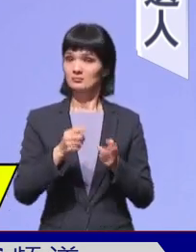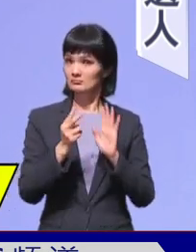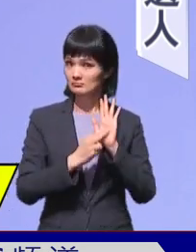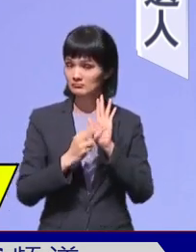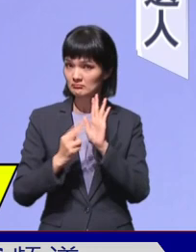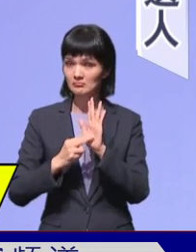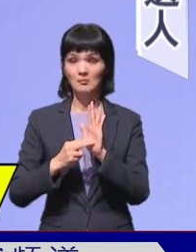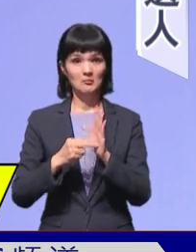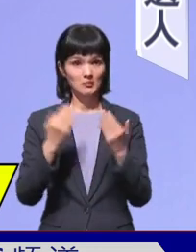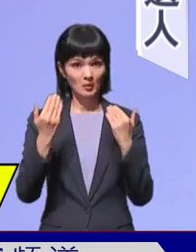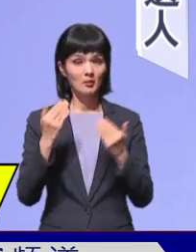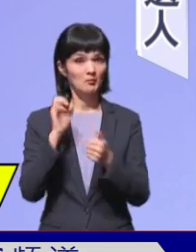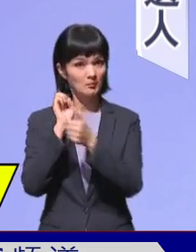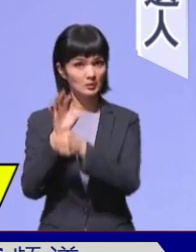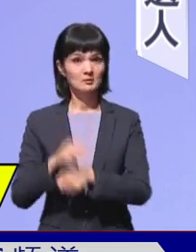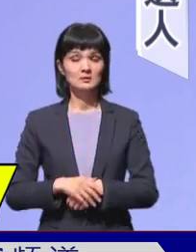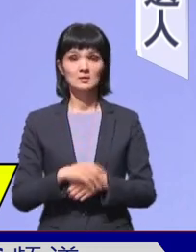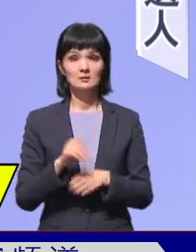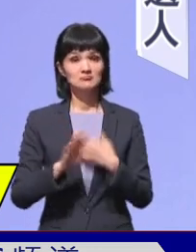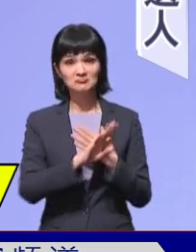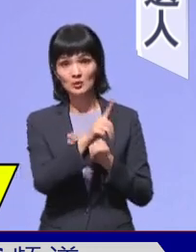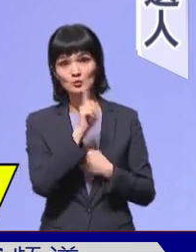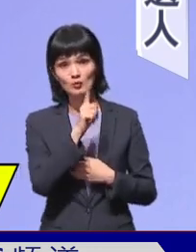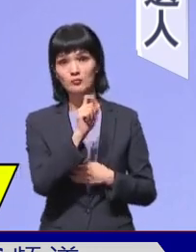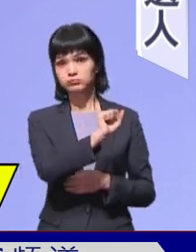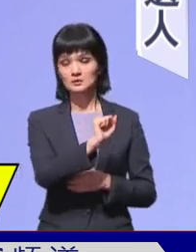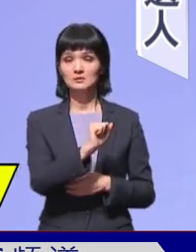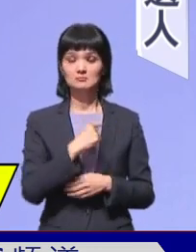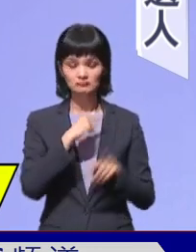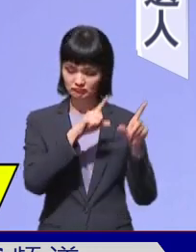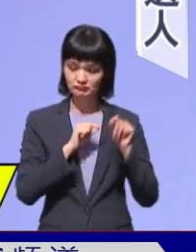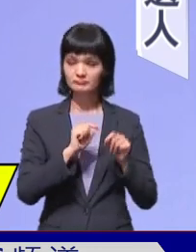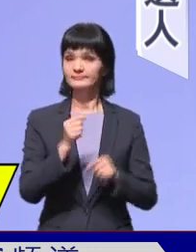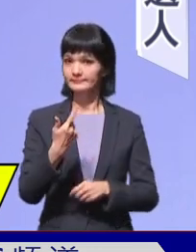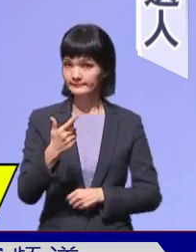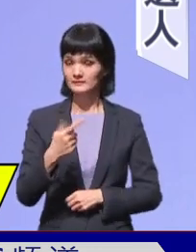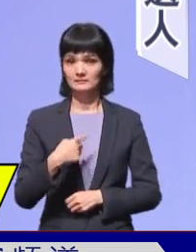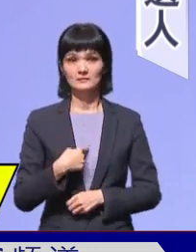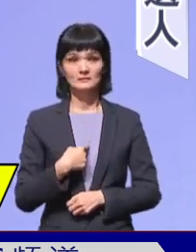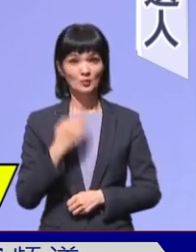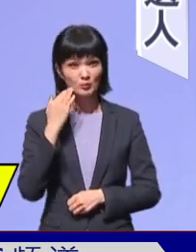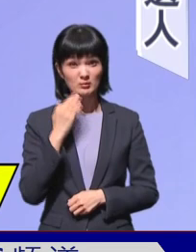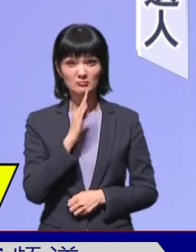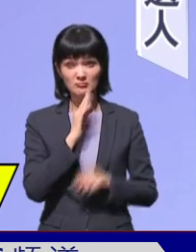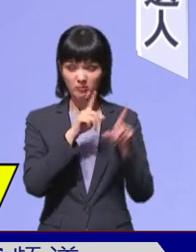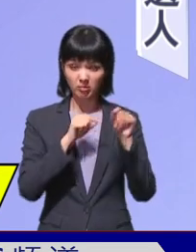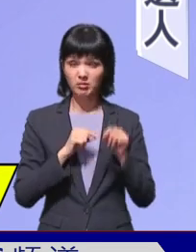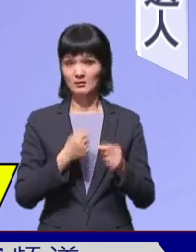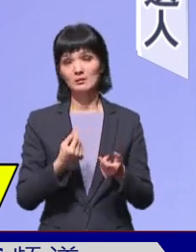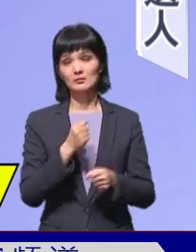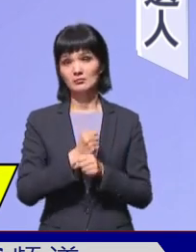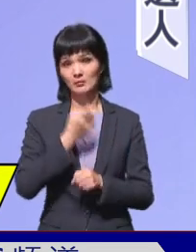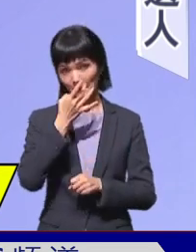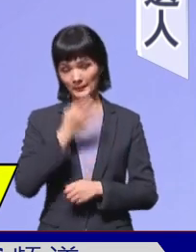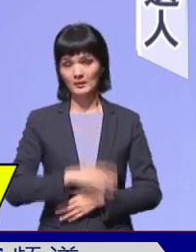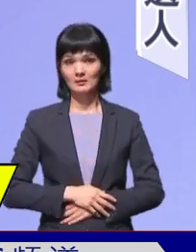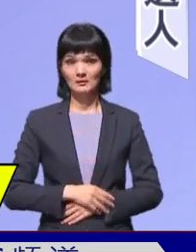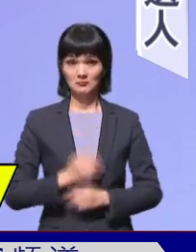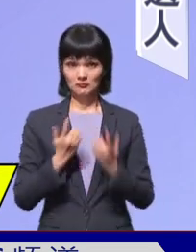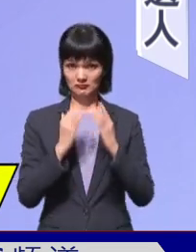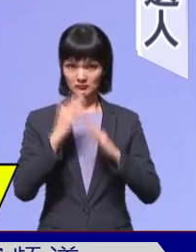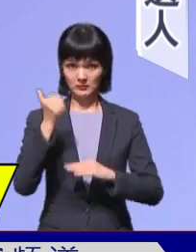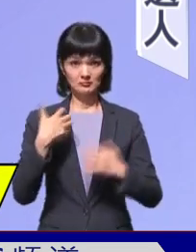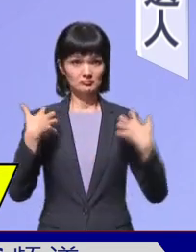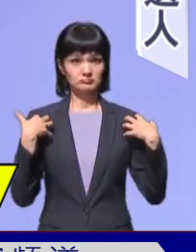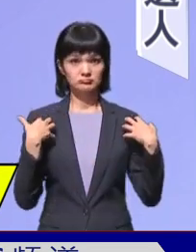拿出来讲，不是说人家讲不行你就不行，那这样子什么事情也都做不成。当一个台北市长应该有这样的责